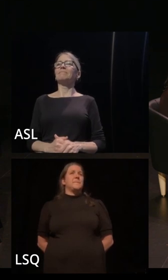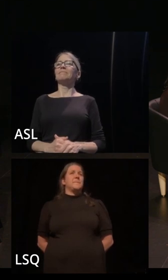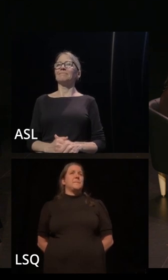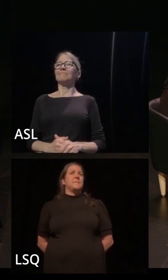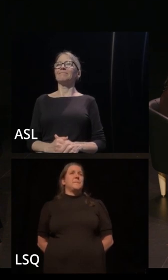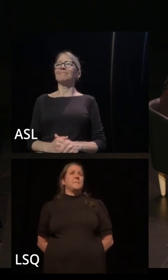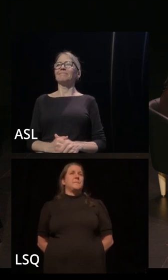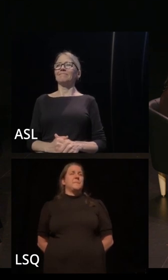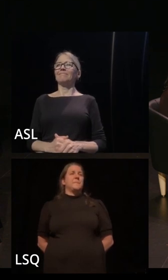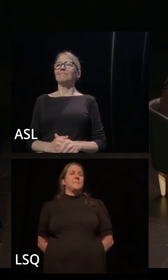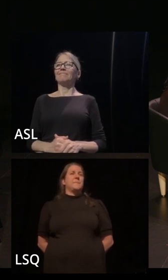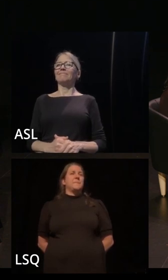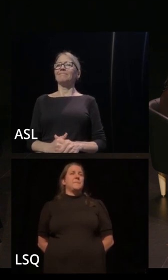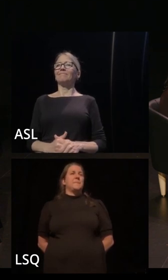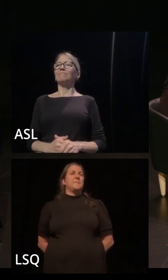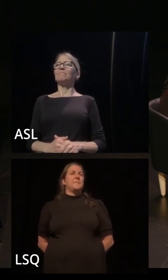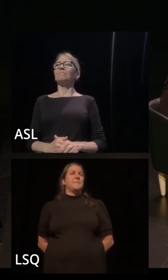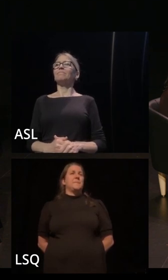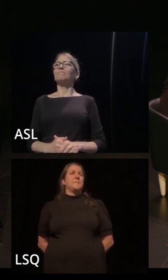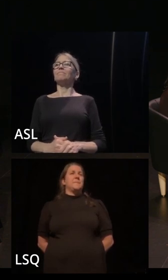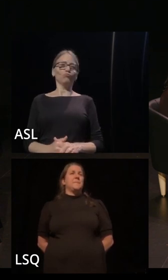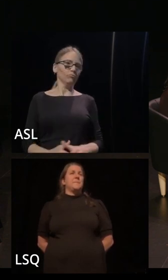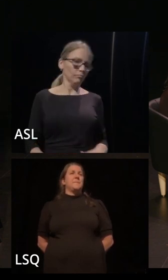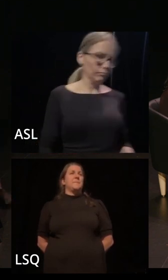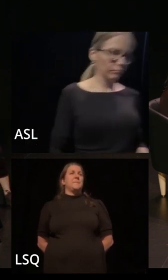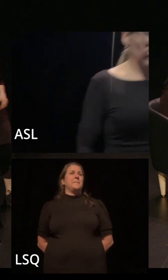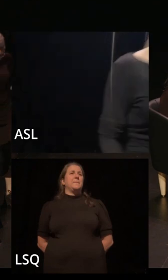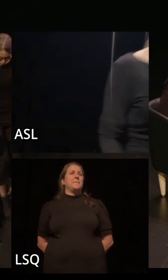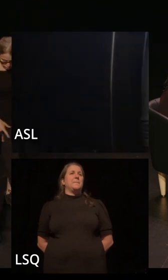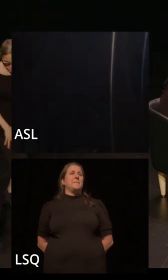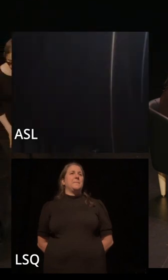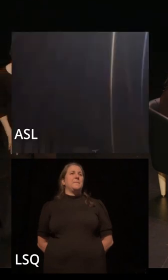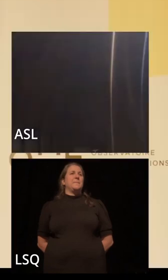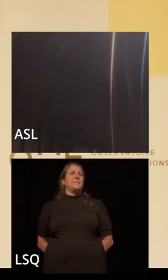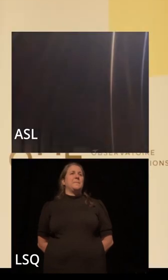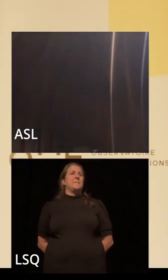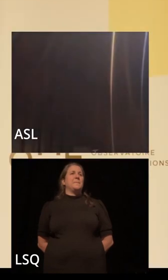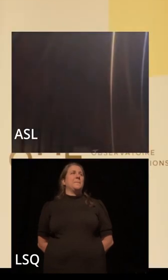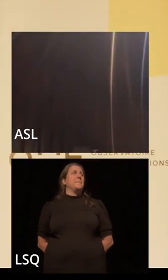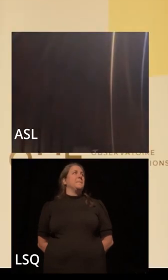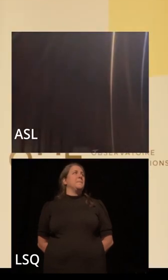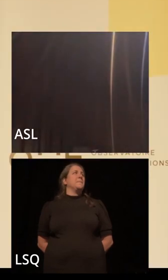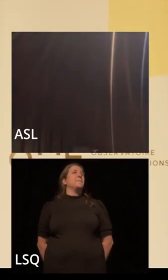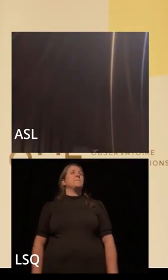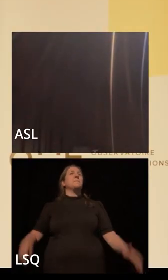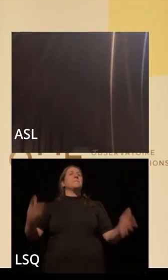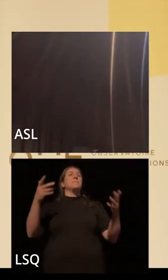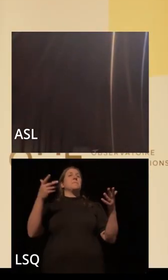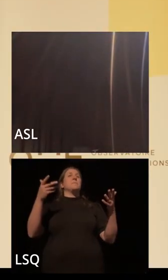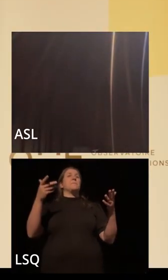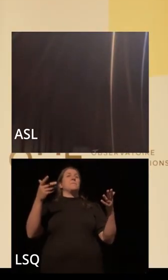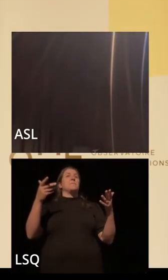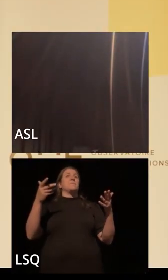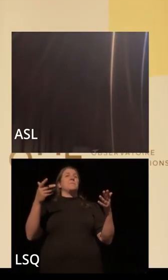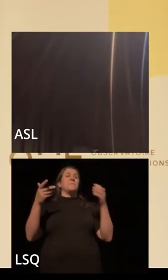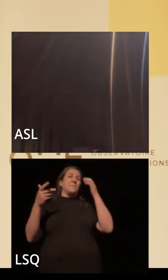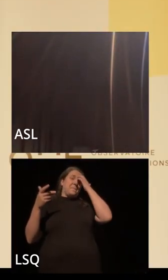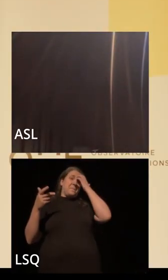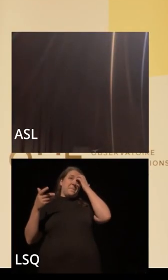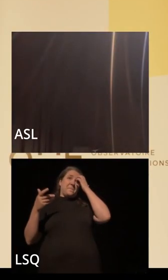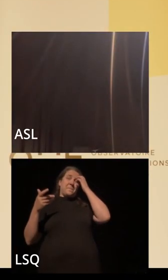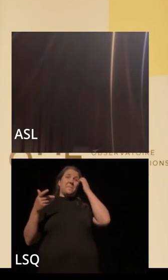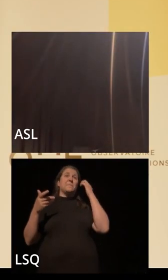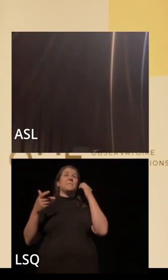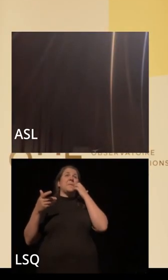la gente de Bidassoa y es la lengua, el euskera. Ah, je vais déjà dire ça. En fait, les différences sont